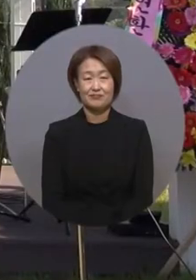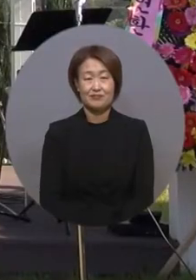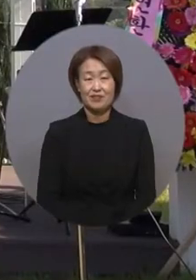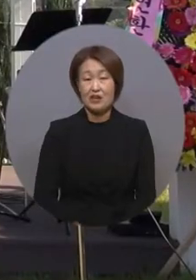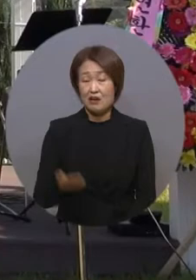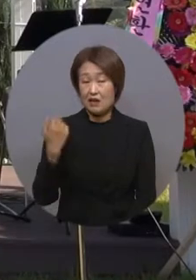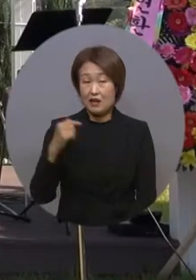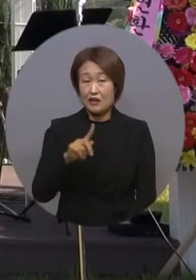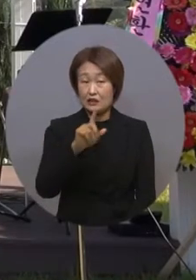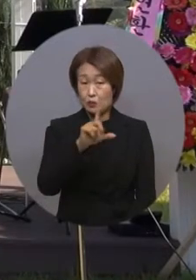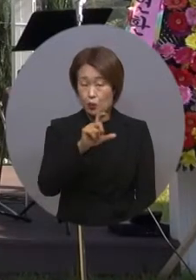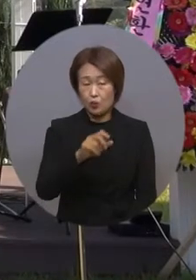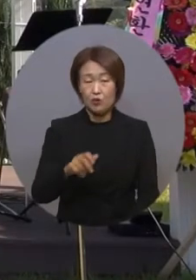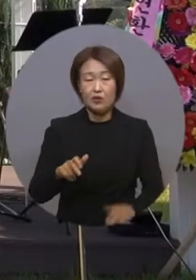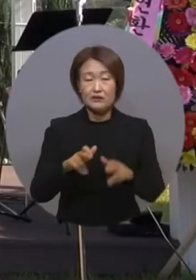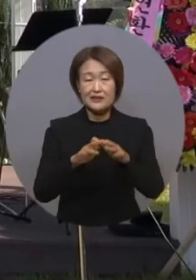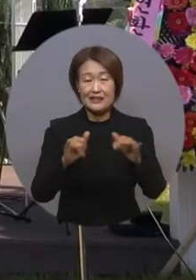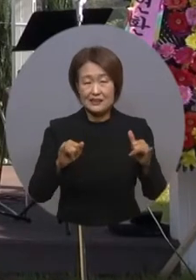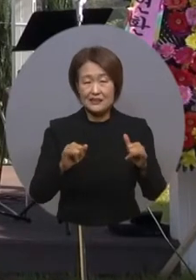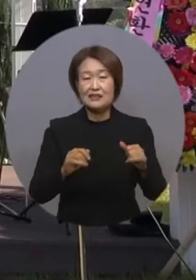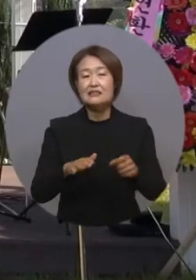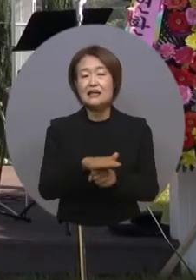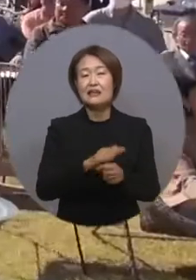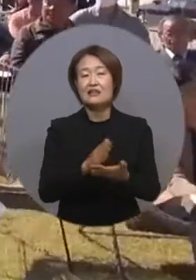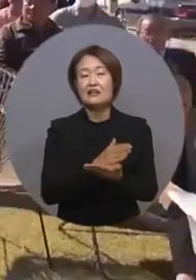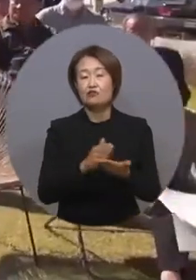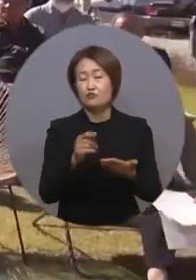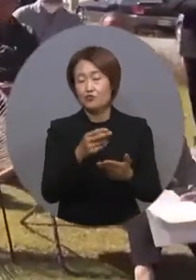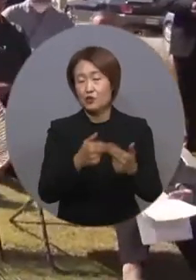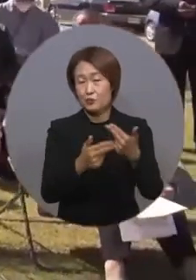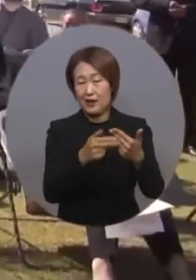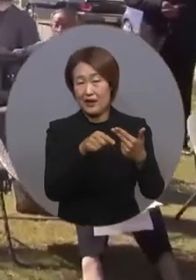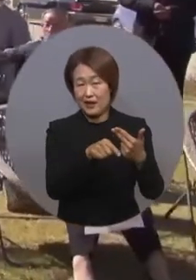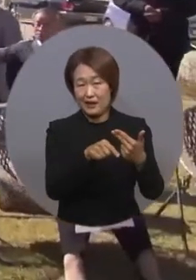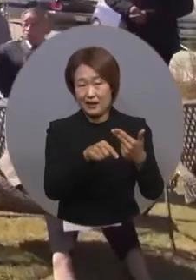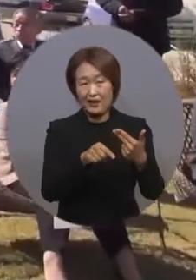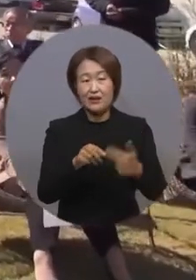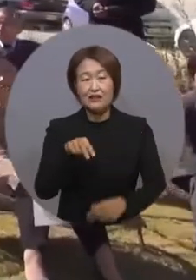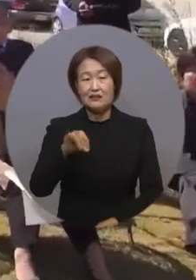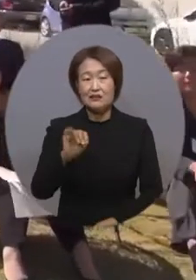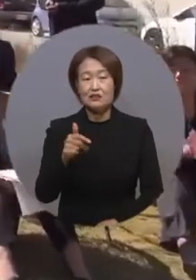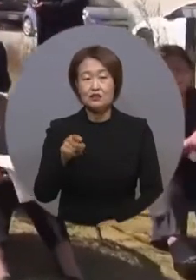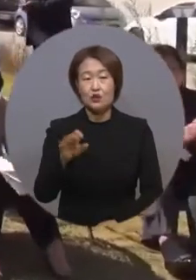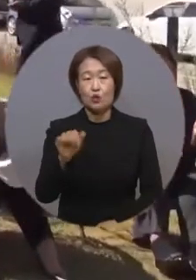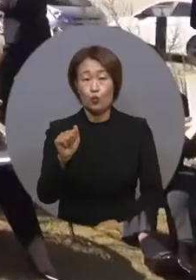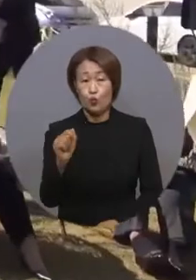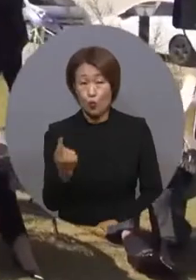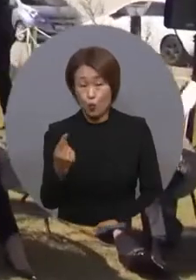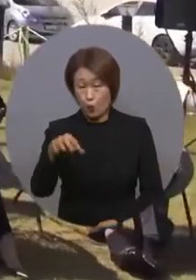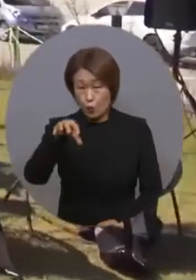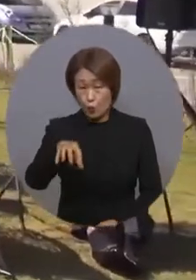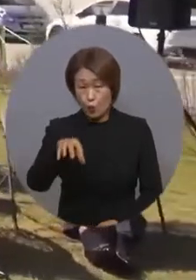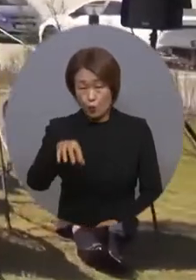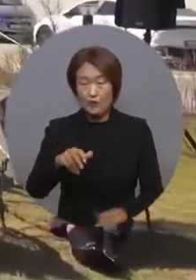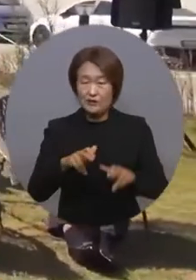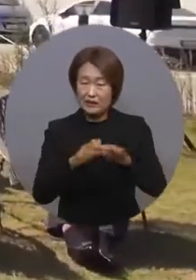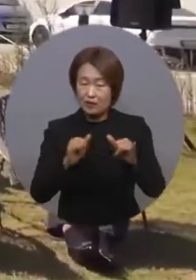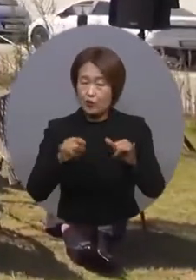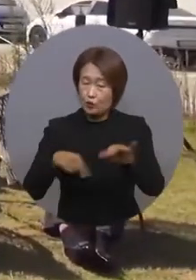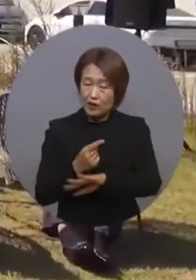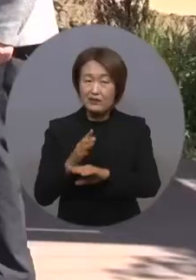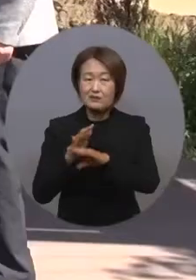15일 한국장애인 사랑나눔협회가 신정훈의 파티홀에서 장애인과 자원봉사자 100여 명이 한데